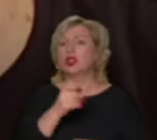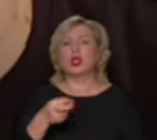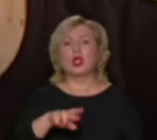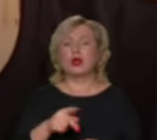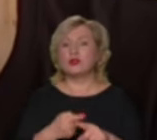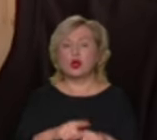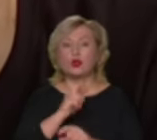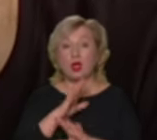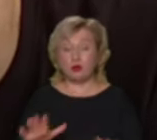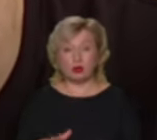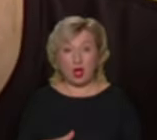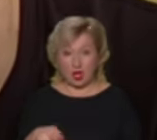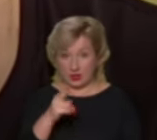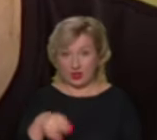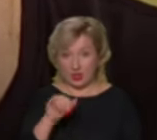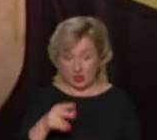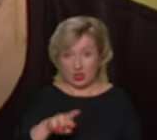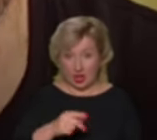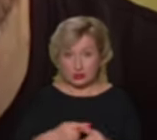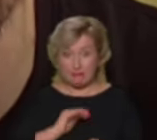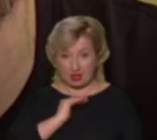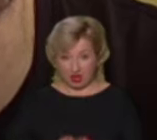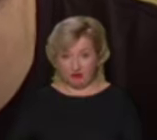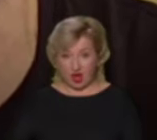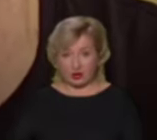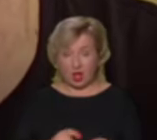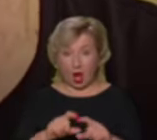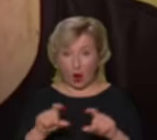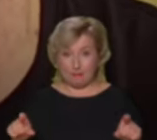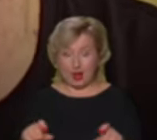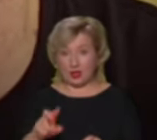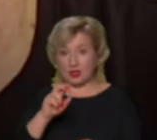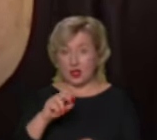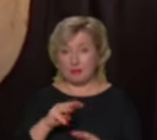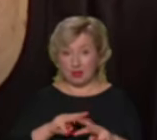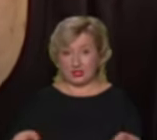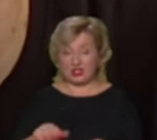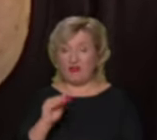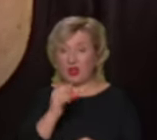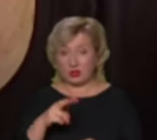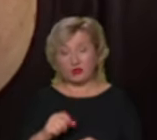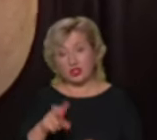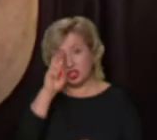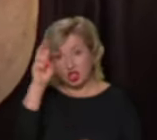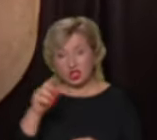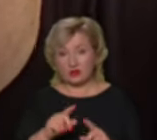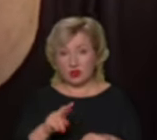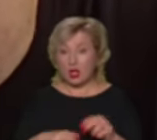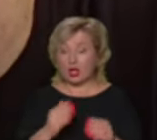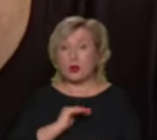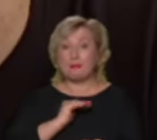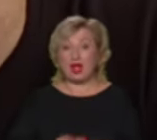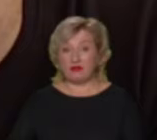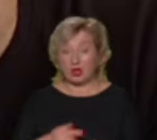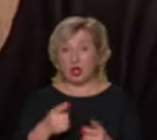Я перепрошую, а Дія – це приватна компанія міністра Федорова чи це державна структура? Якщо це приватна компанія міністра Федорова,